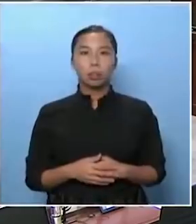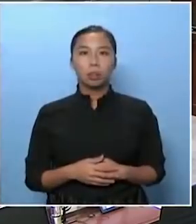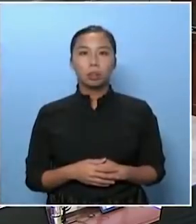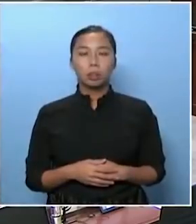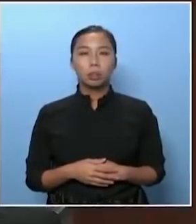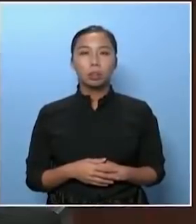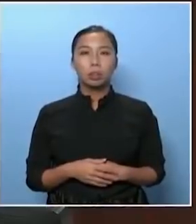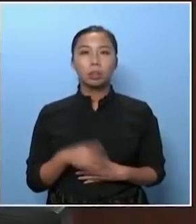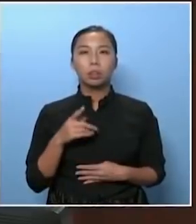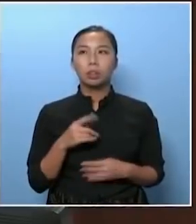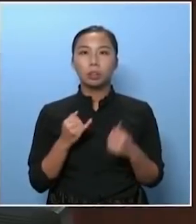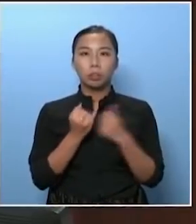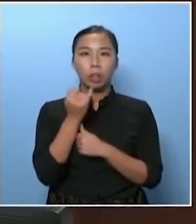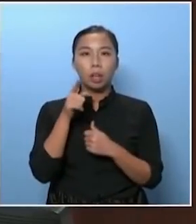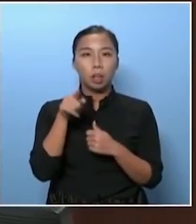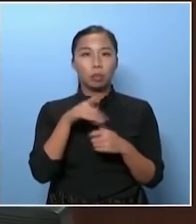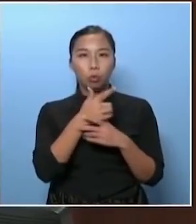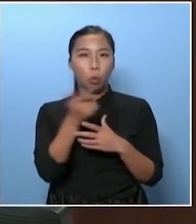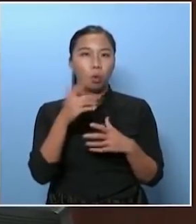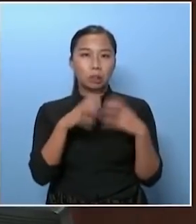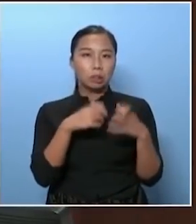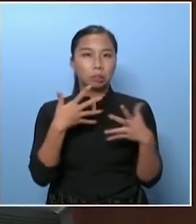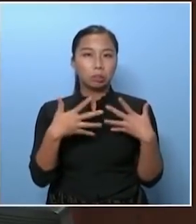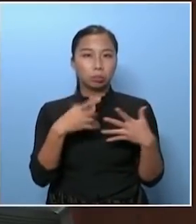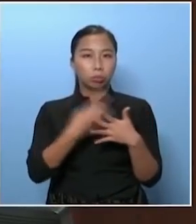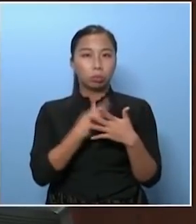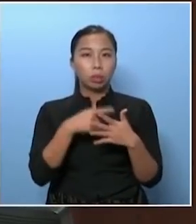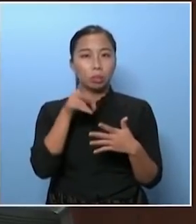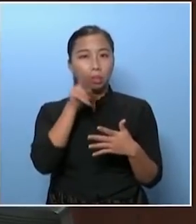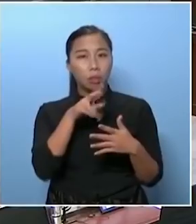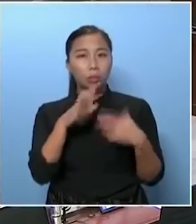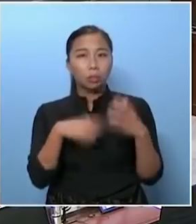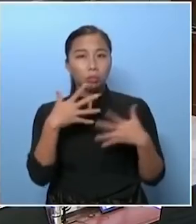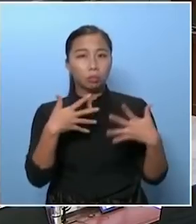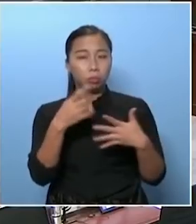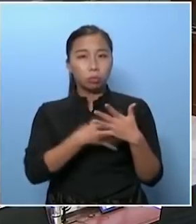你已經違反咗多個議事規則啦，你睇下議事規則啦。